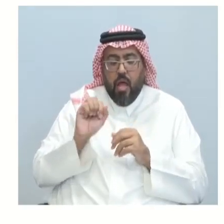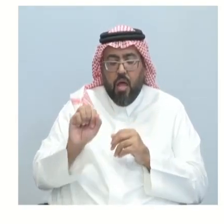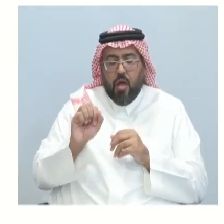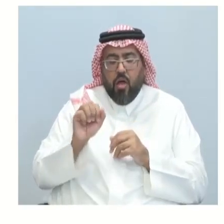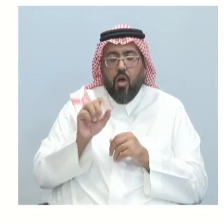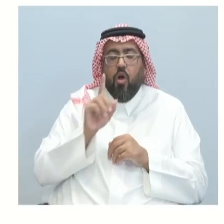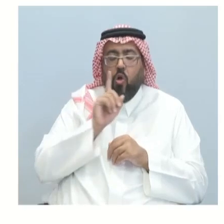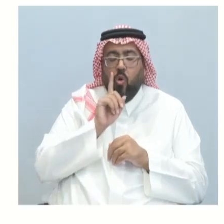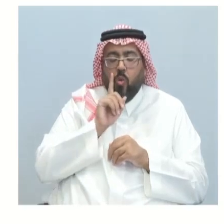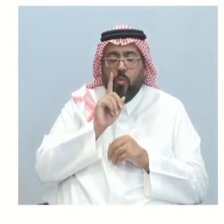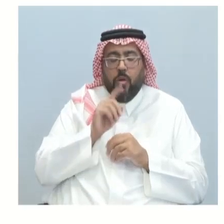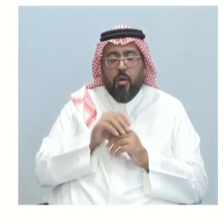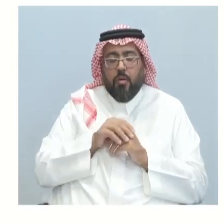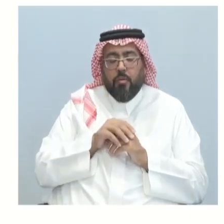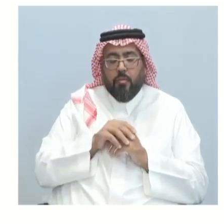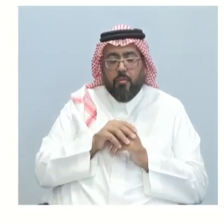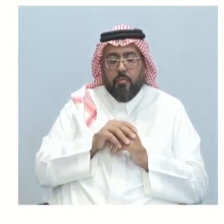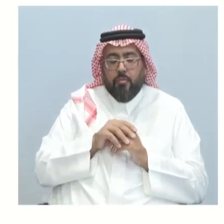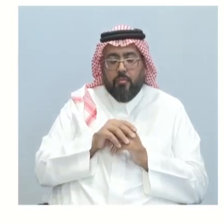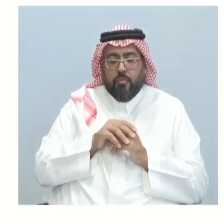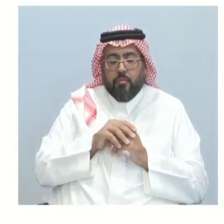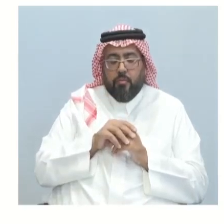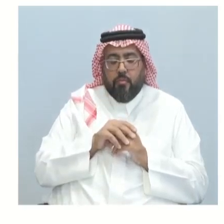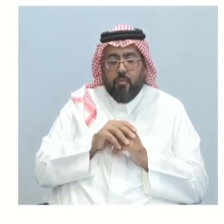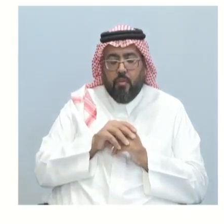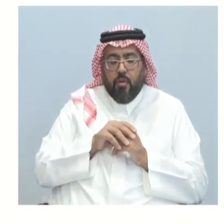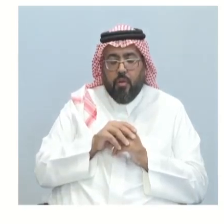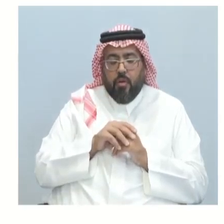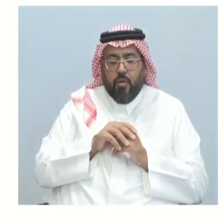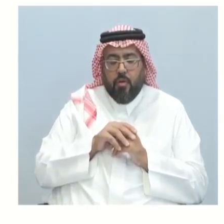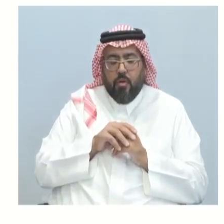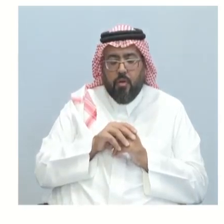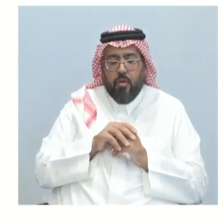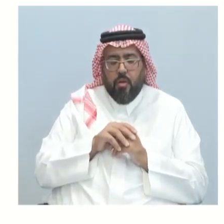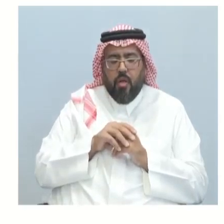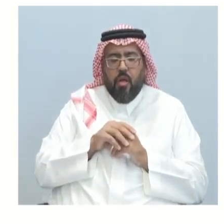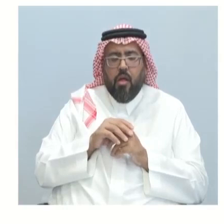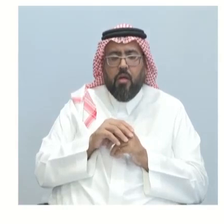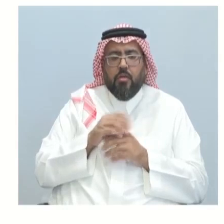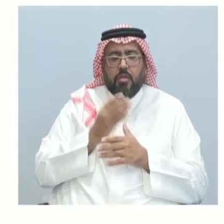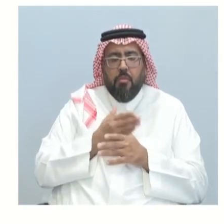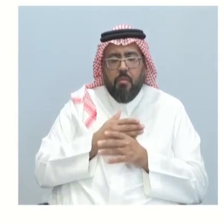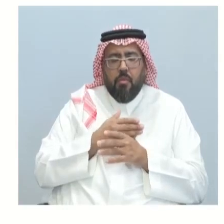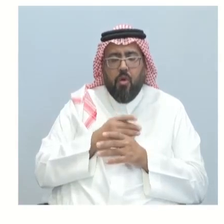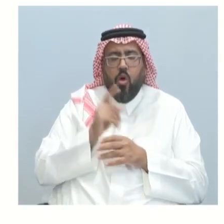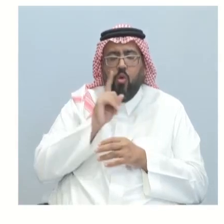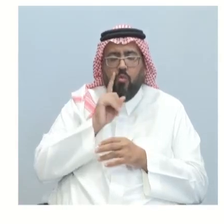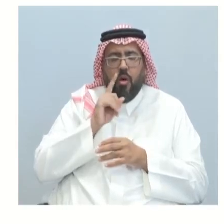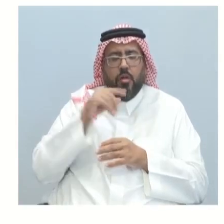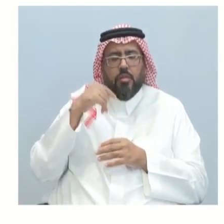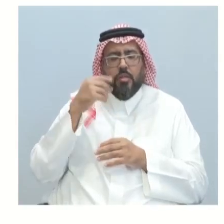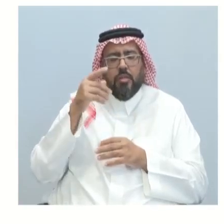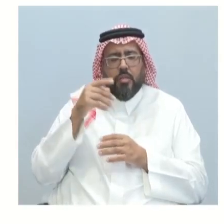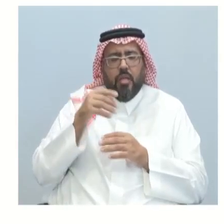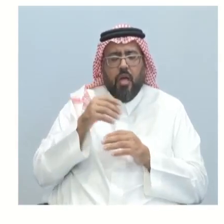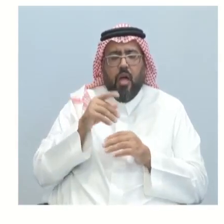حق الام في هذا الحديث لغلبه المسامحه وقد يقصر بعض الابناء